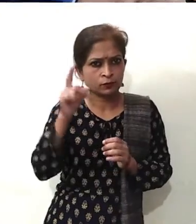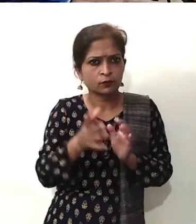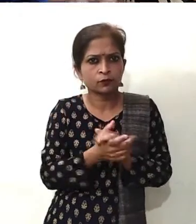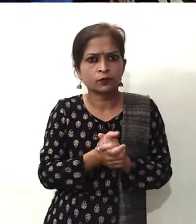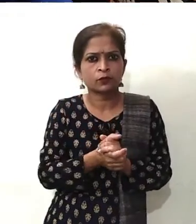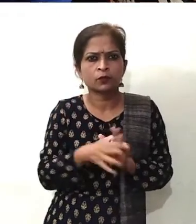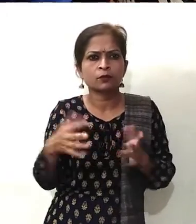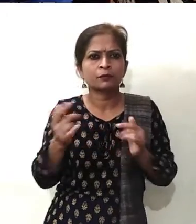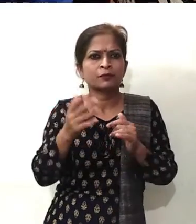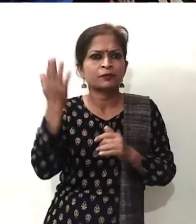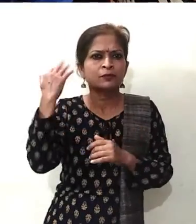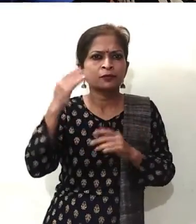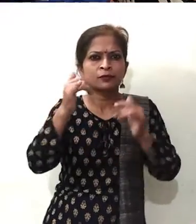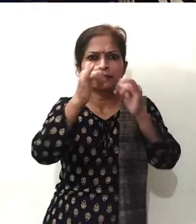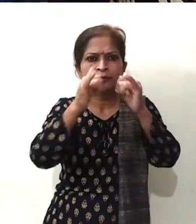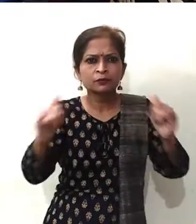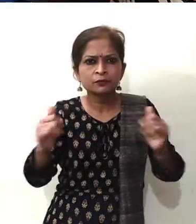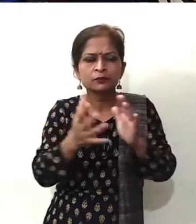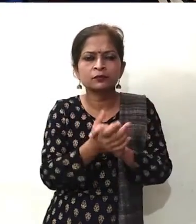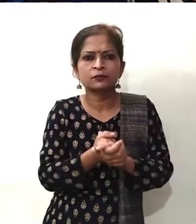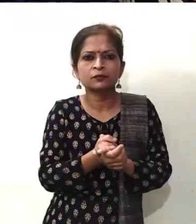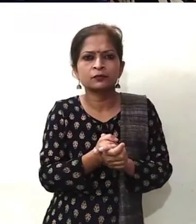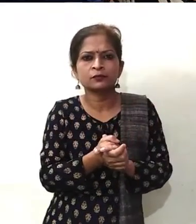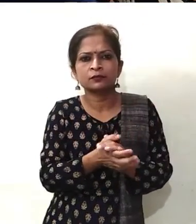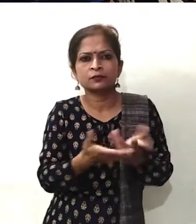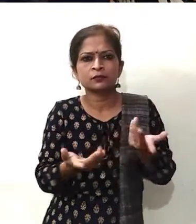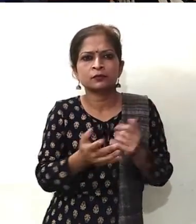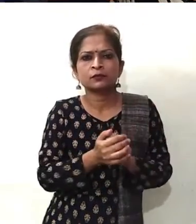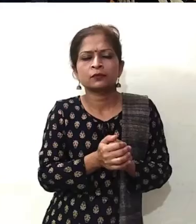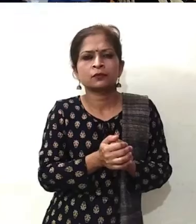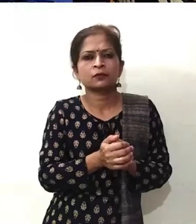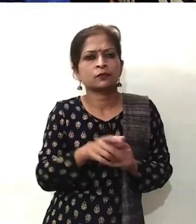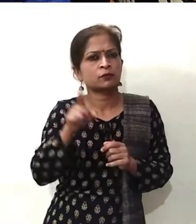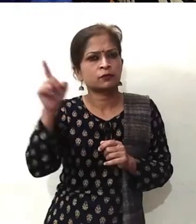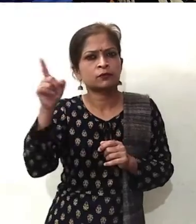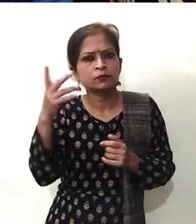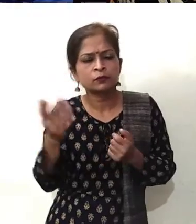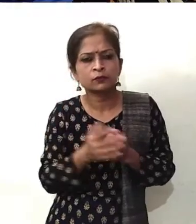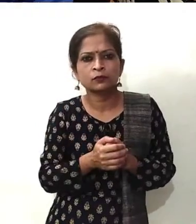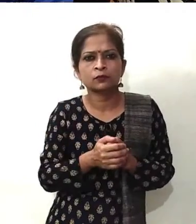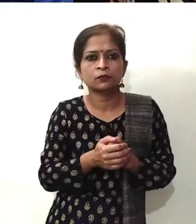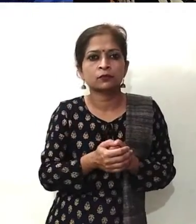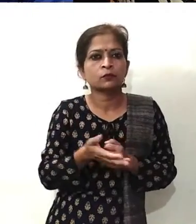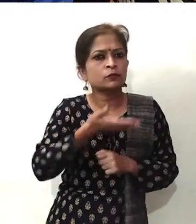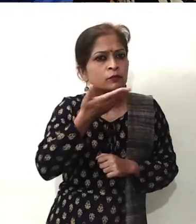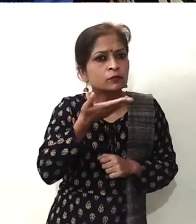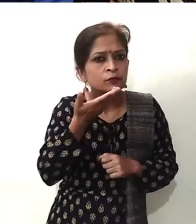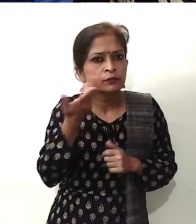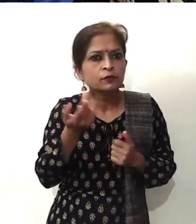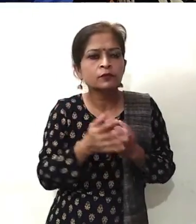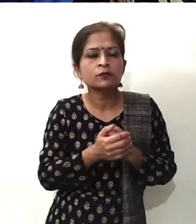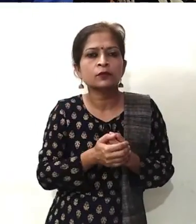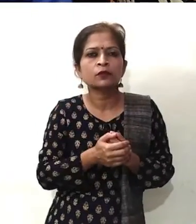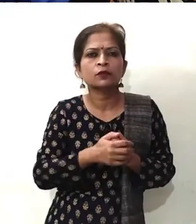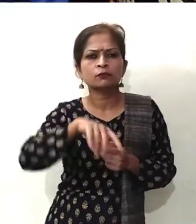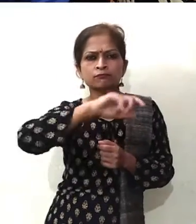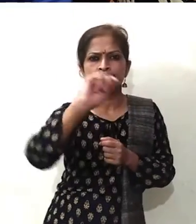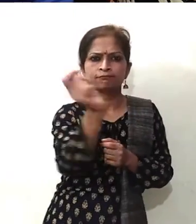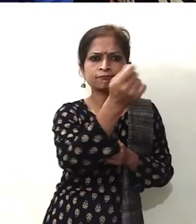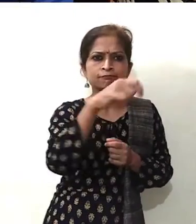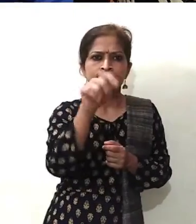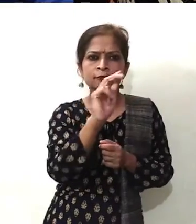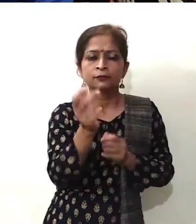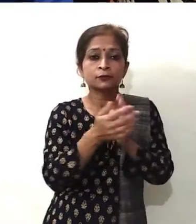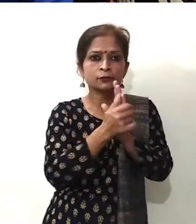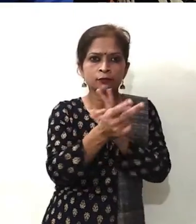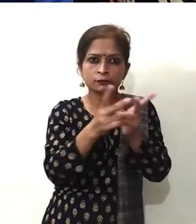कैंपिंग होता है ना, पहले भी होता हुआ होगा पहले, तो वहां सिखा रहे थे शस्त्र विद्या। तो